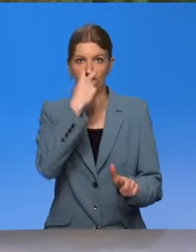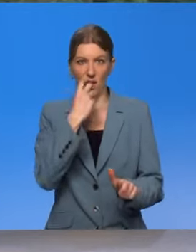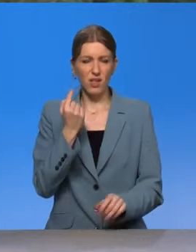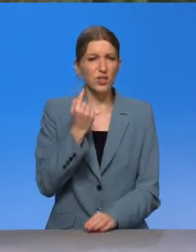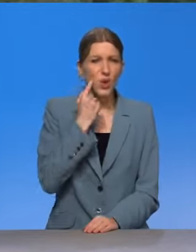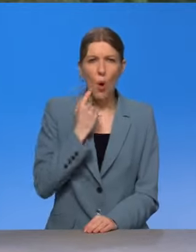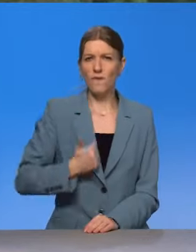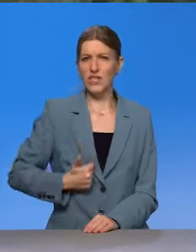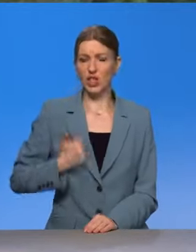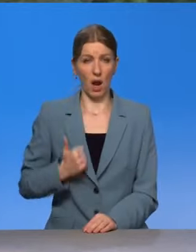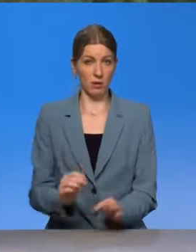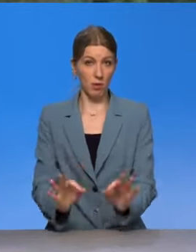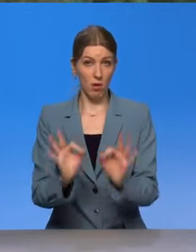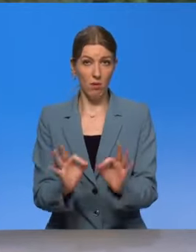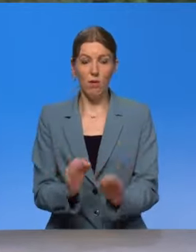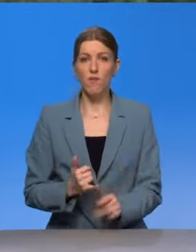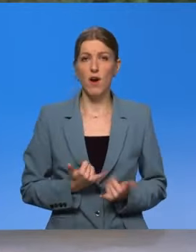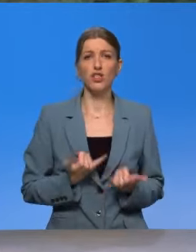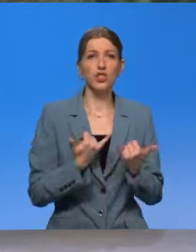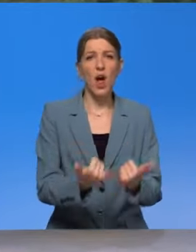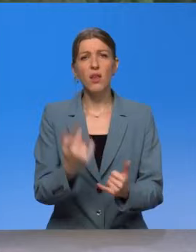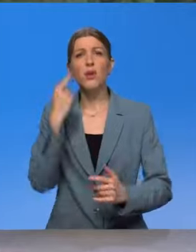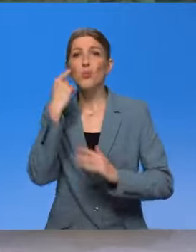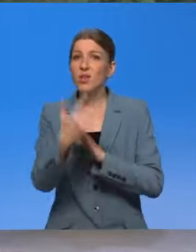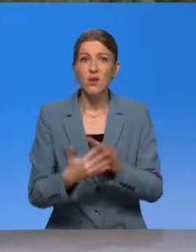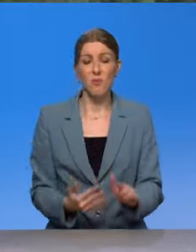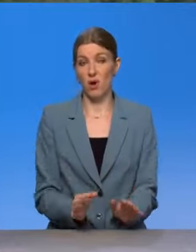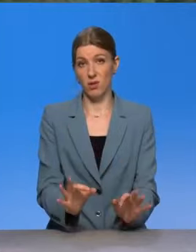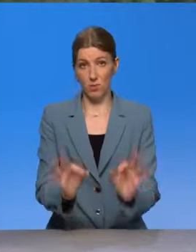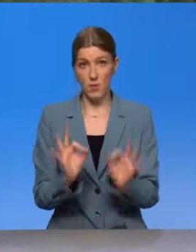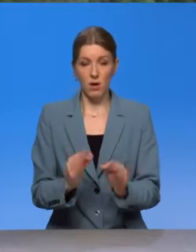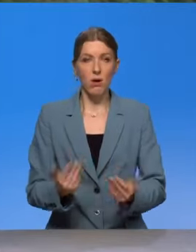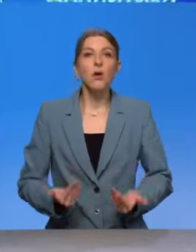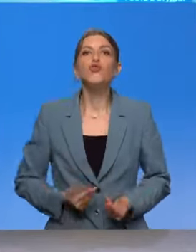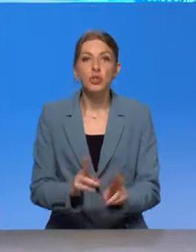чести, ни уважения, ни понимания, ничего. А как жить?